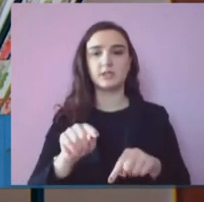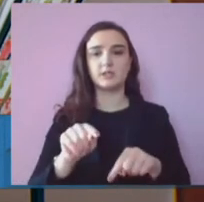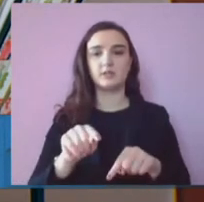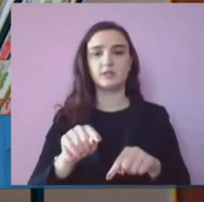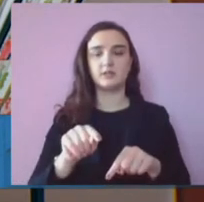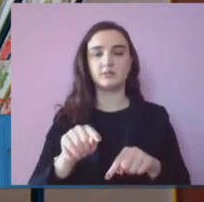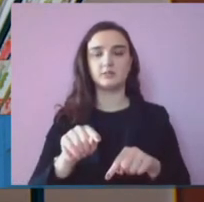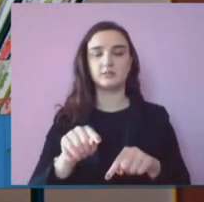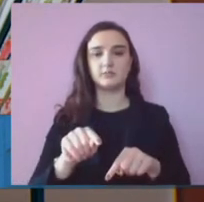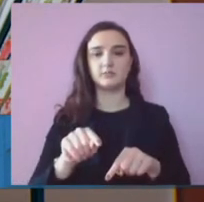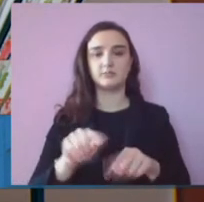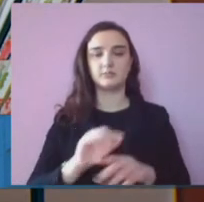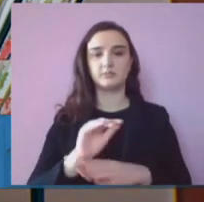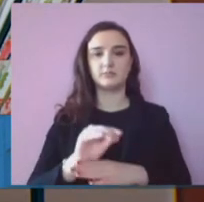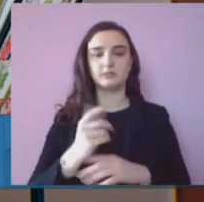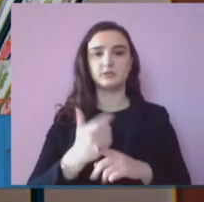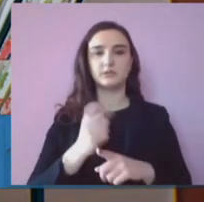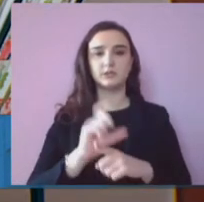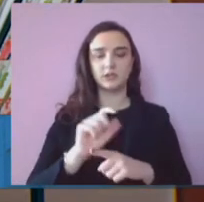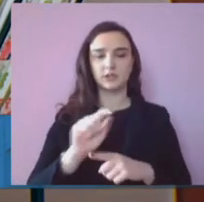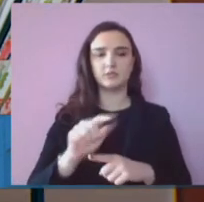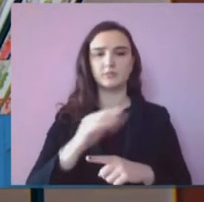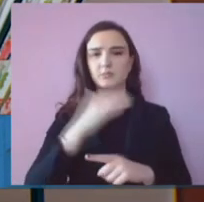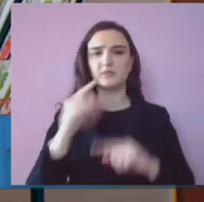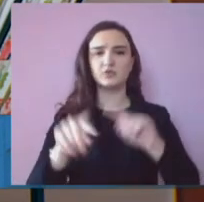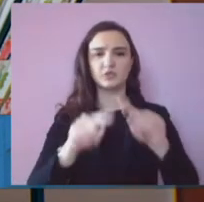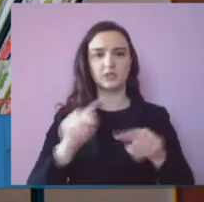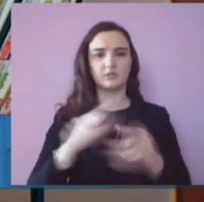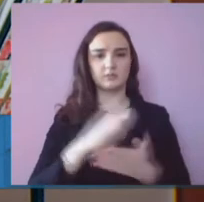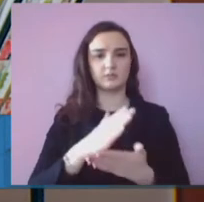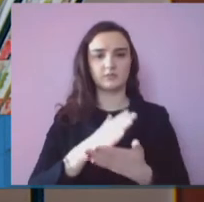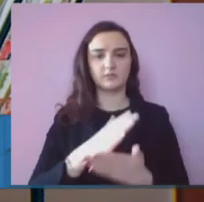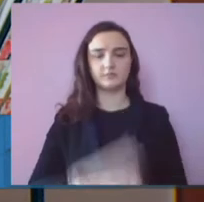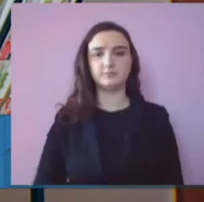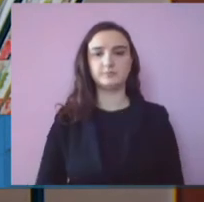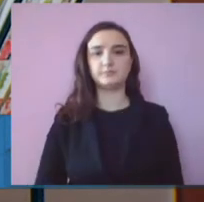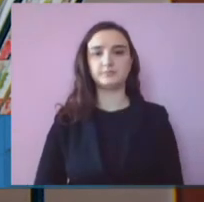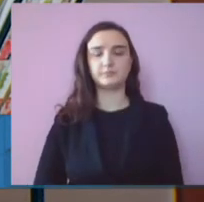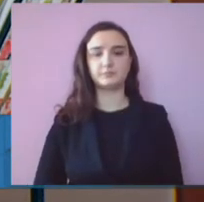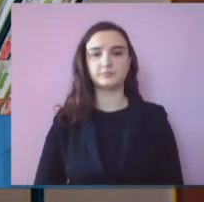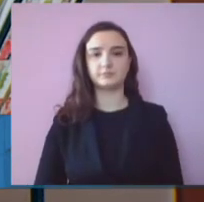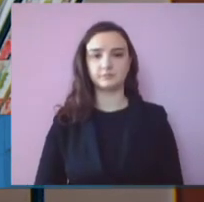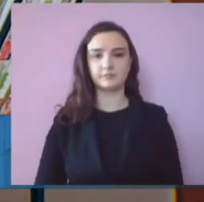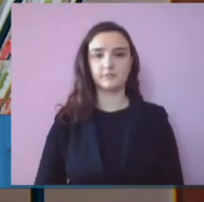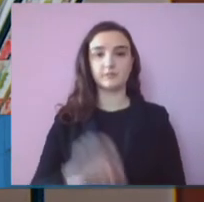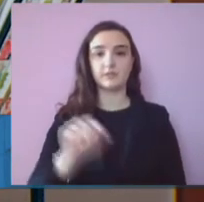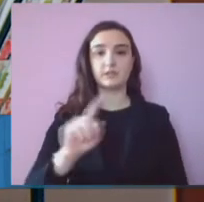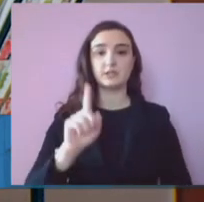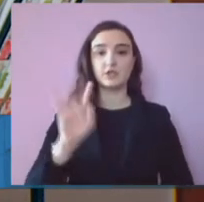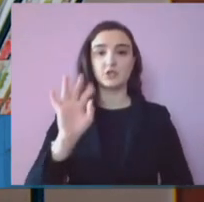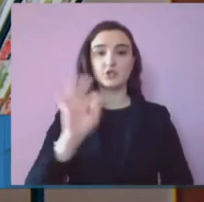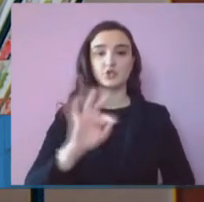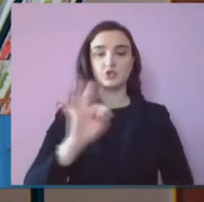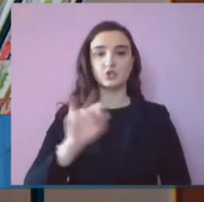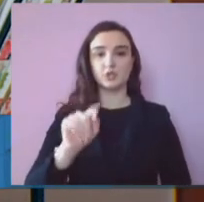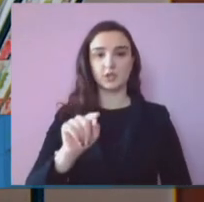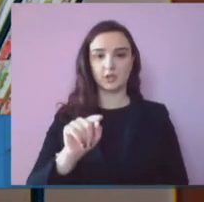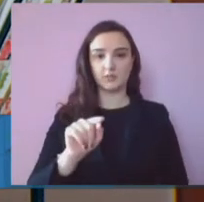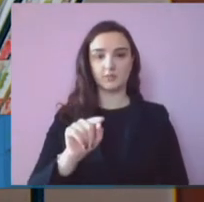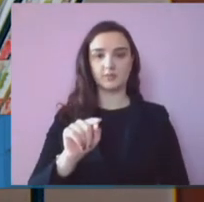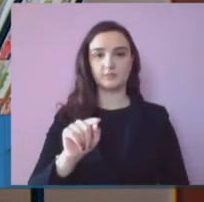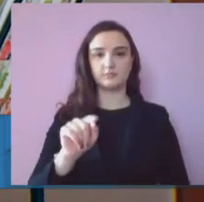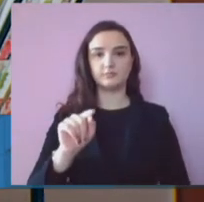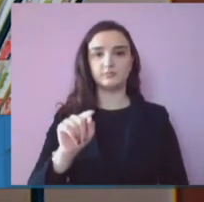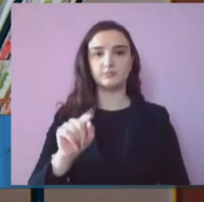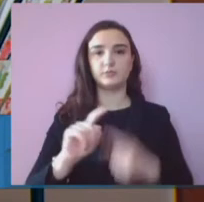გამოყენება, ძალიან ბევრ კითხვებს ბადებს. ის რაც შეეხება თვითონ